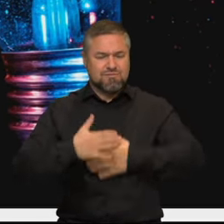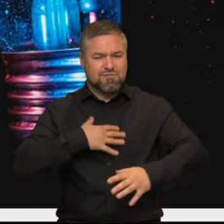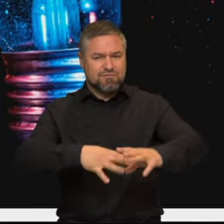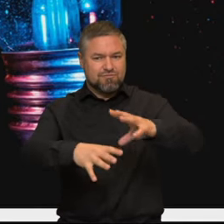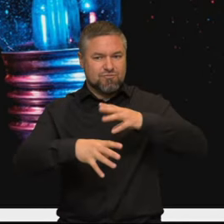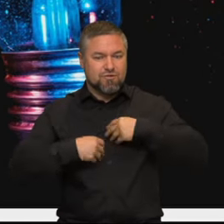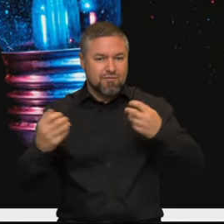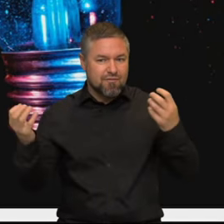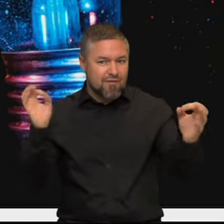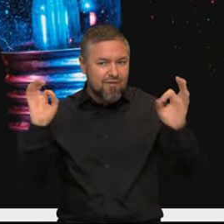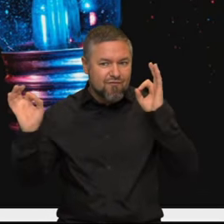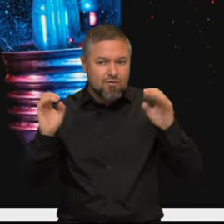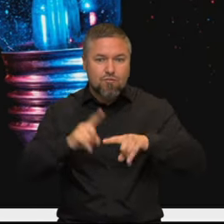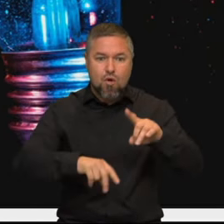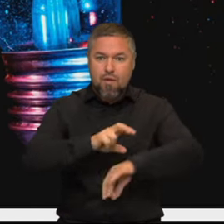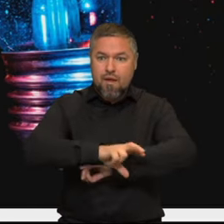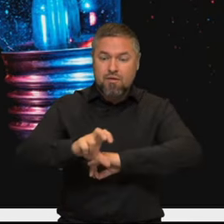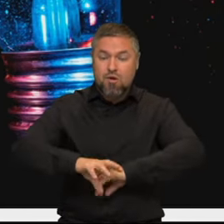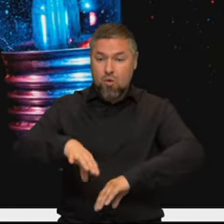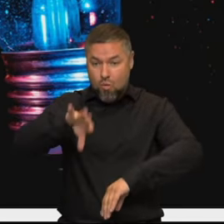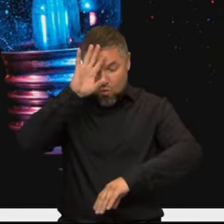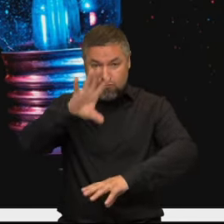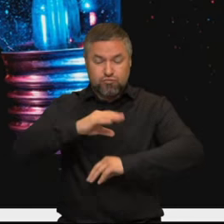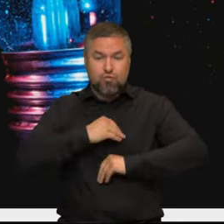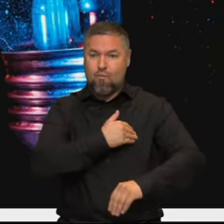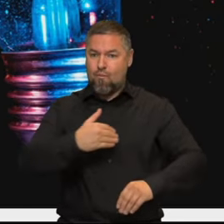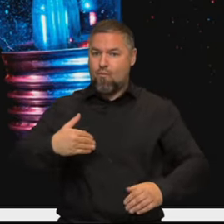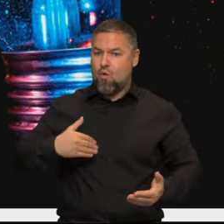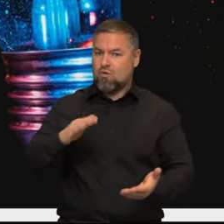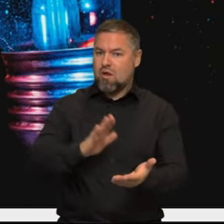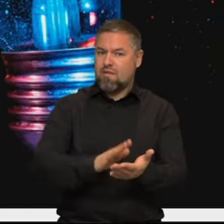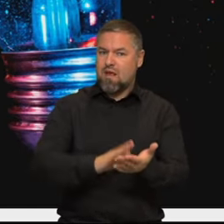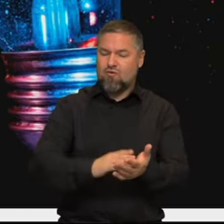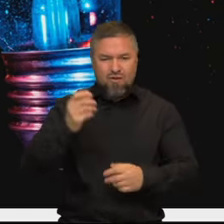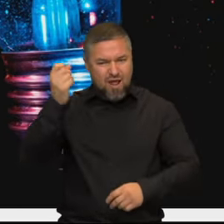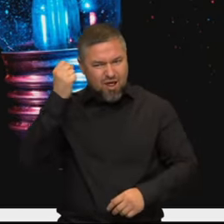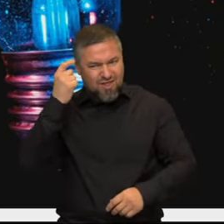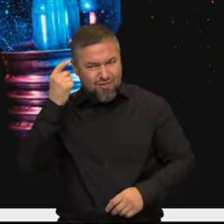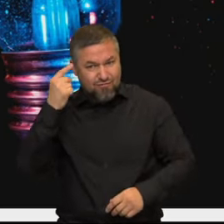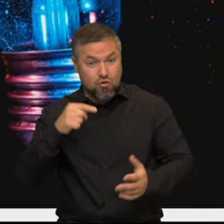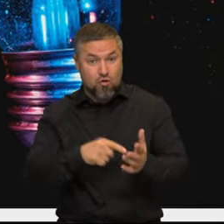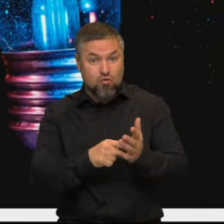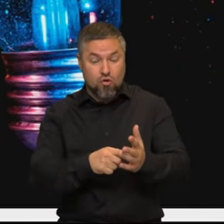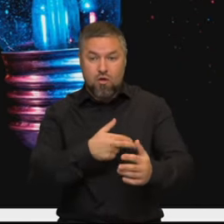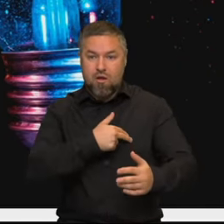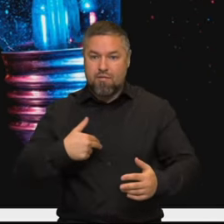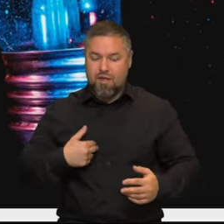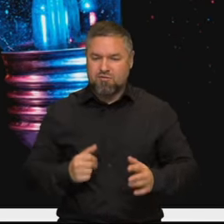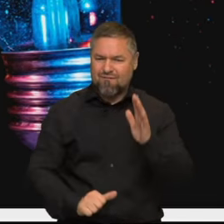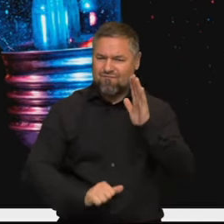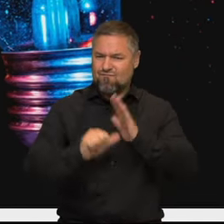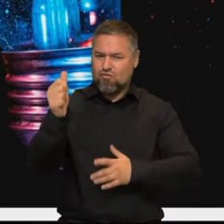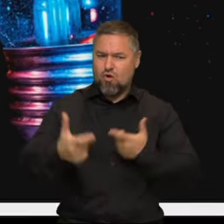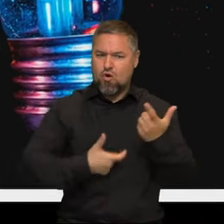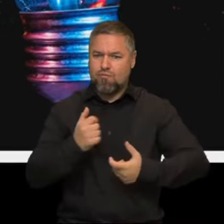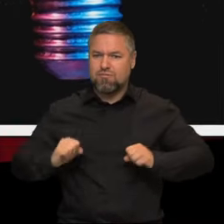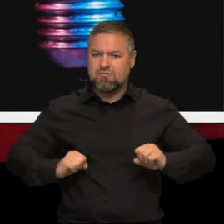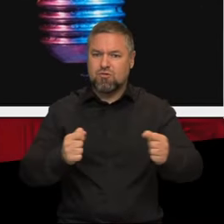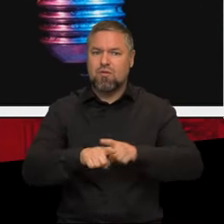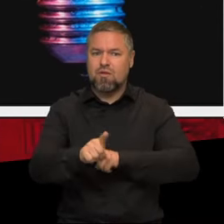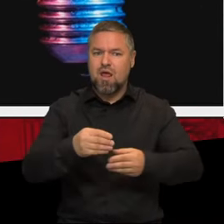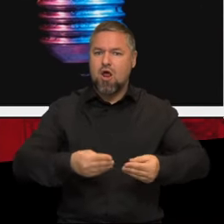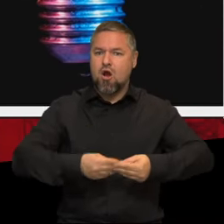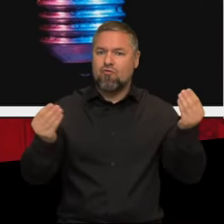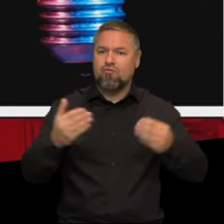przyjąłem wiadomość, że Politechnice Łódzkiej przyznano Polską Nagrodę Innowacyjności. W ten sposób doceniono nasze wyróżniające się działania na rzecz